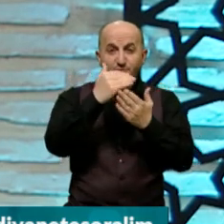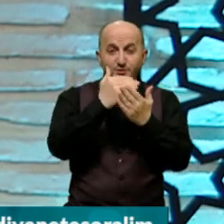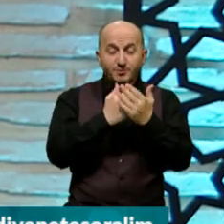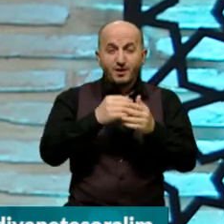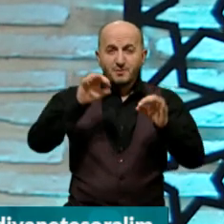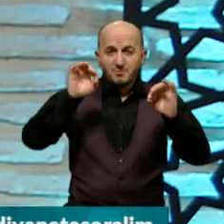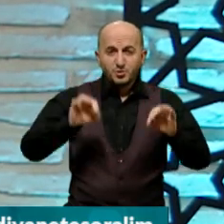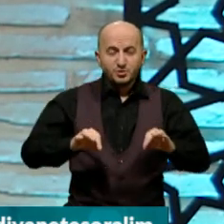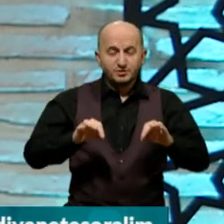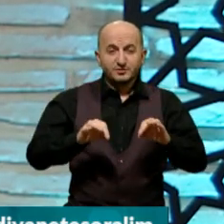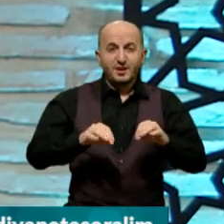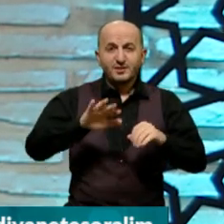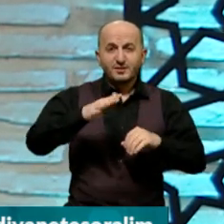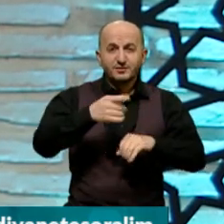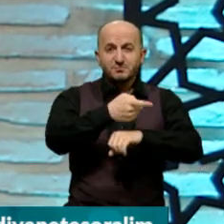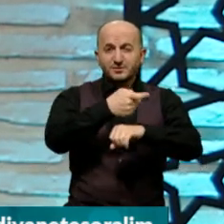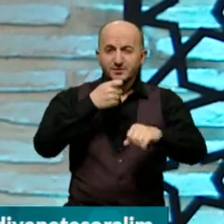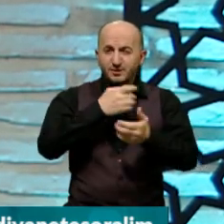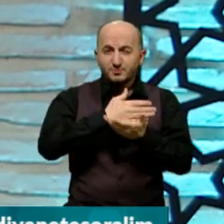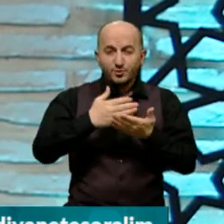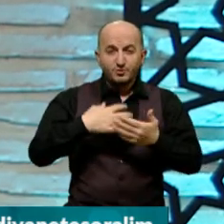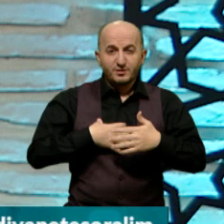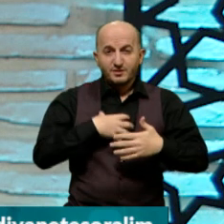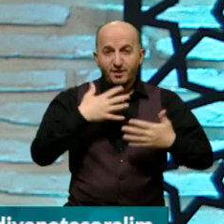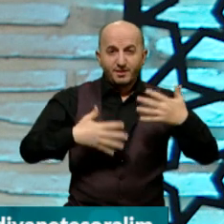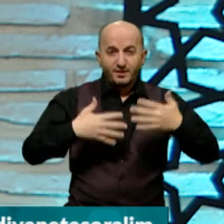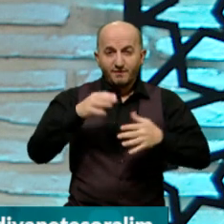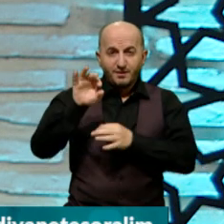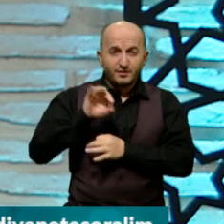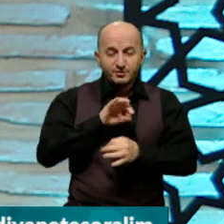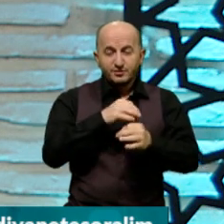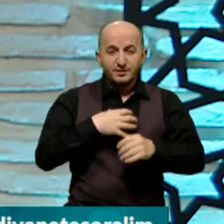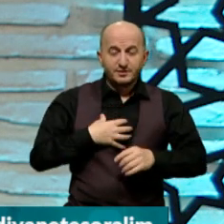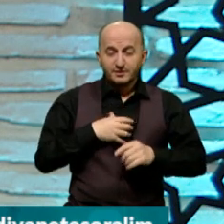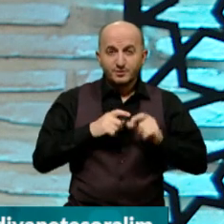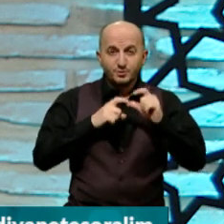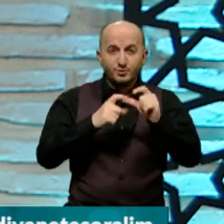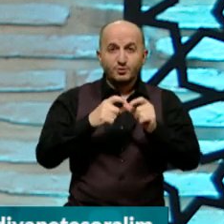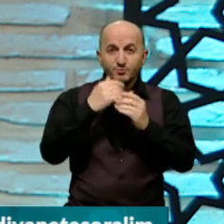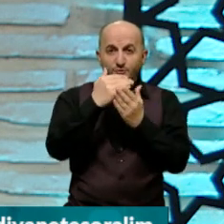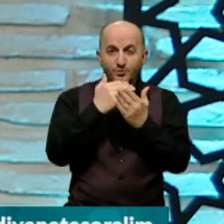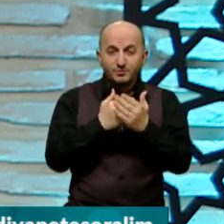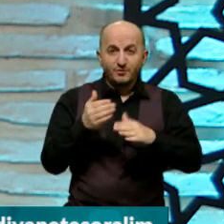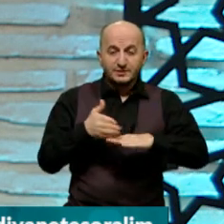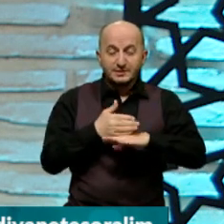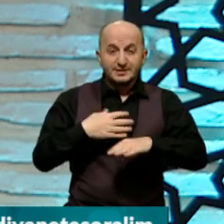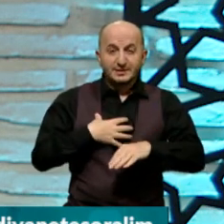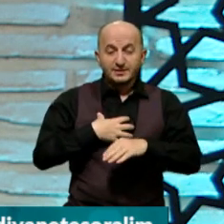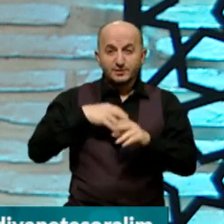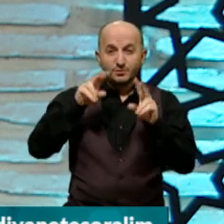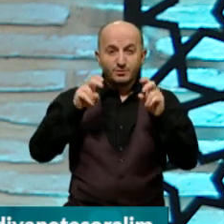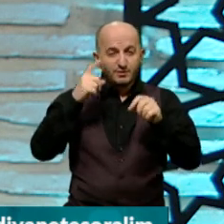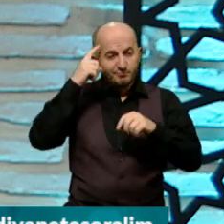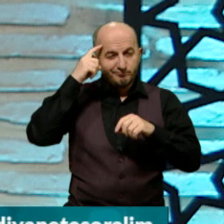hemen başında. Yaklaşık bir saat boyunca Diyanet TV aracılığıyla Diyanet'e Soralım programı vesilesiyle dini konularda aklımıza